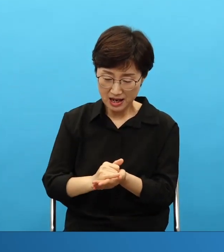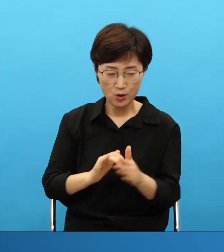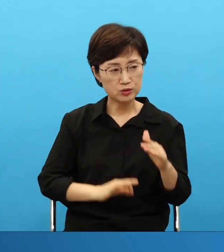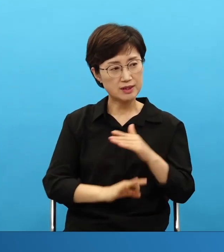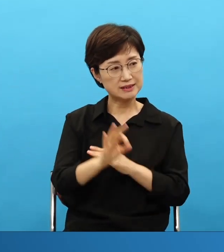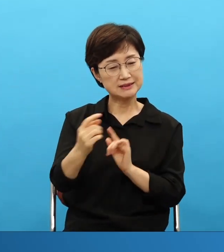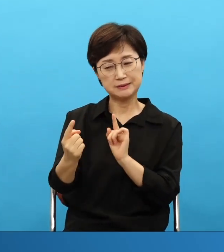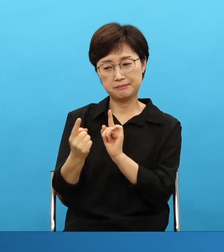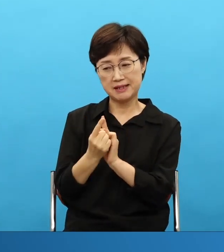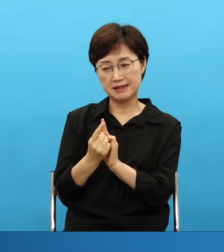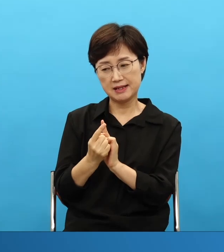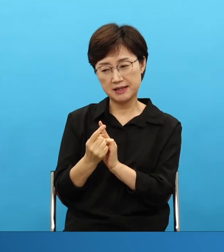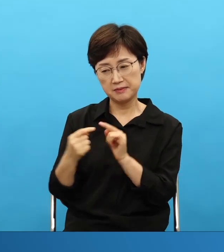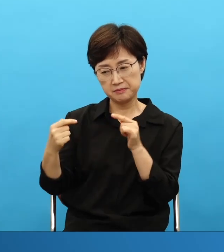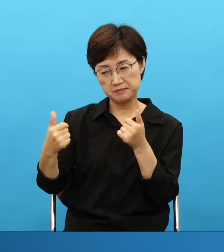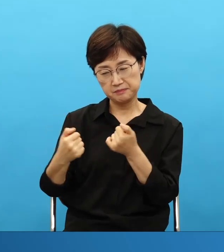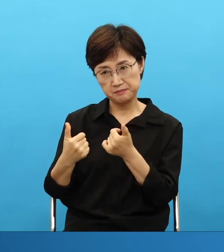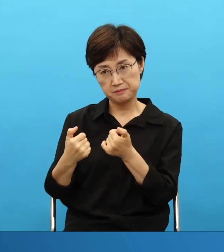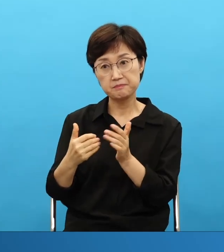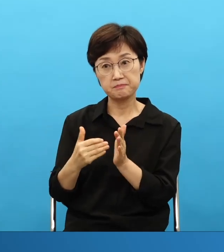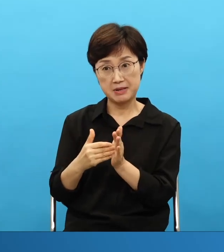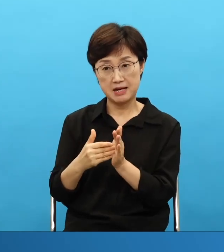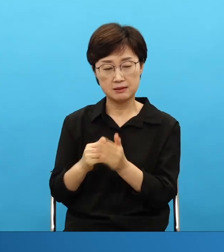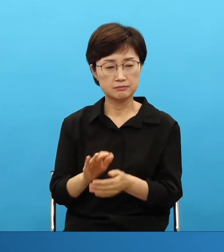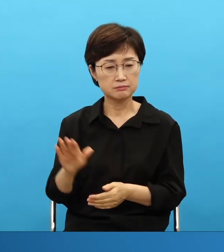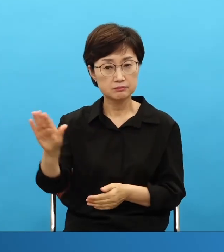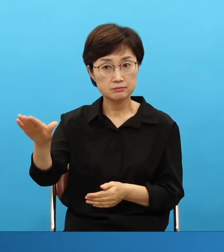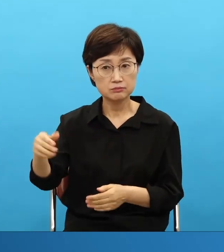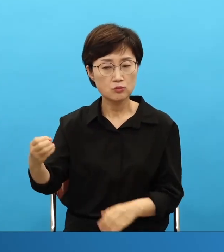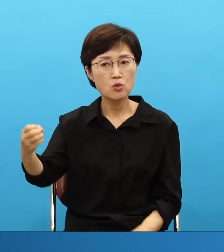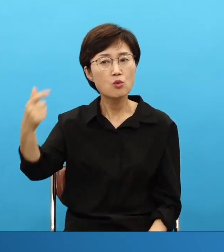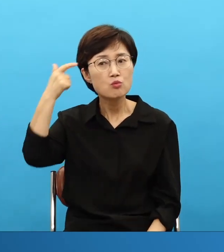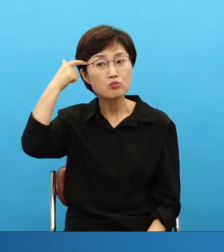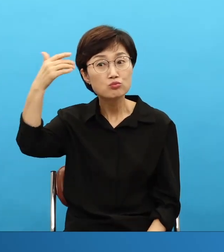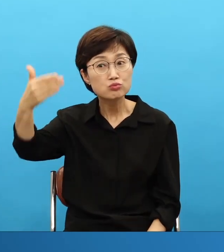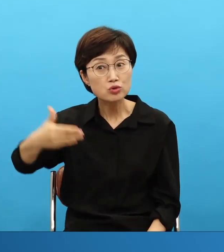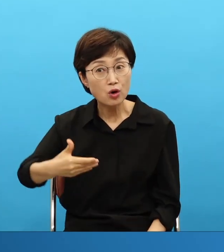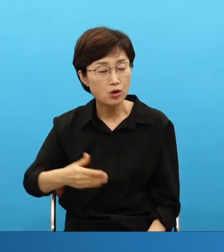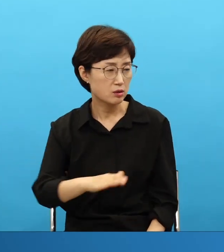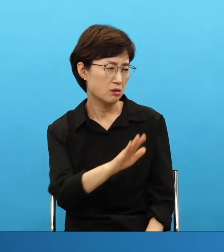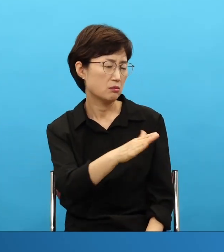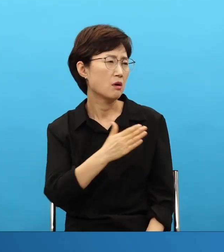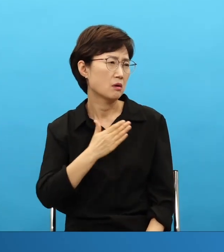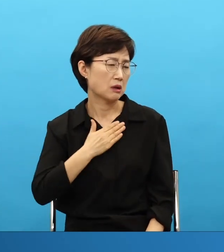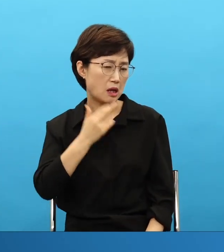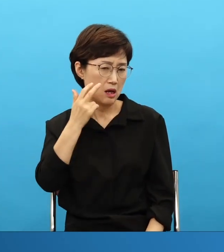했습니다 어떻게 하면 미국에서 신앙생활을 잘할 수 있겠냐 묻는 질문이었습니다